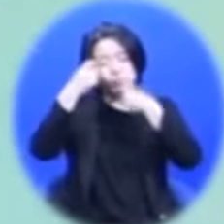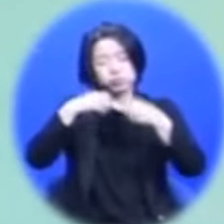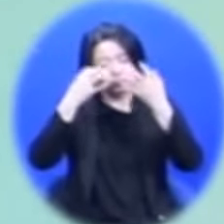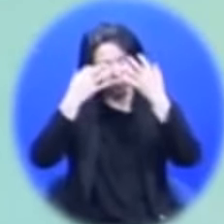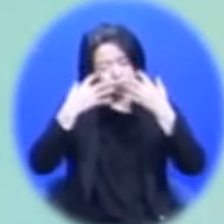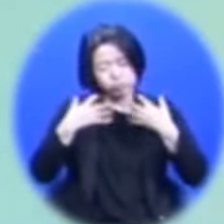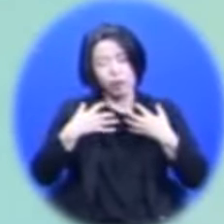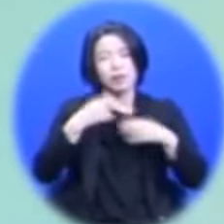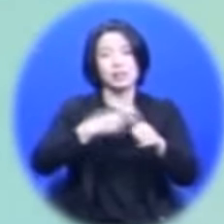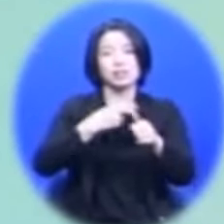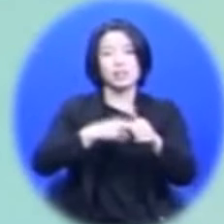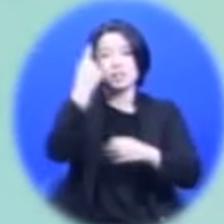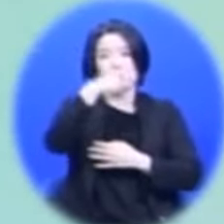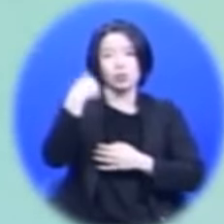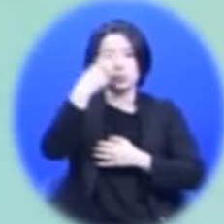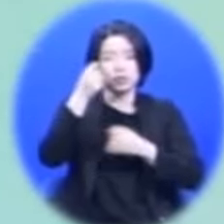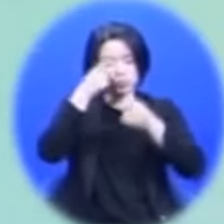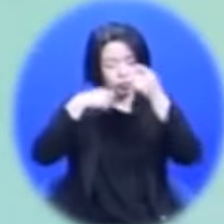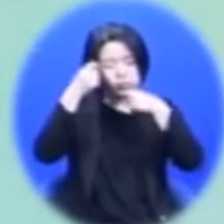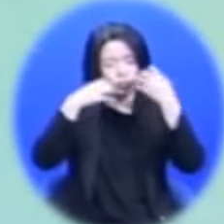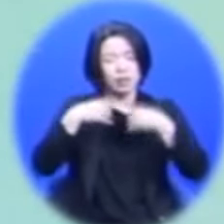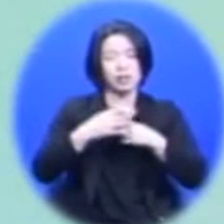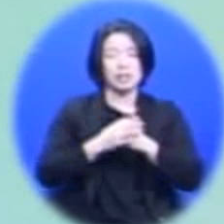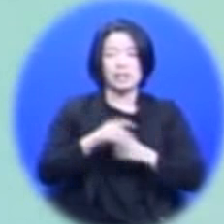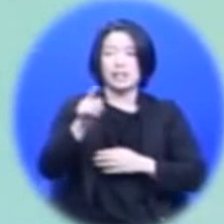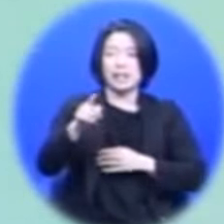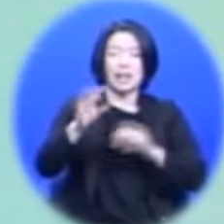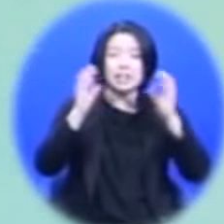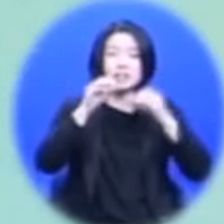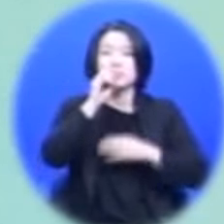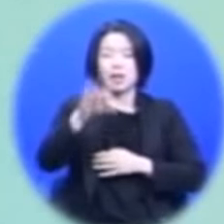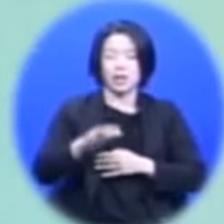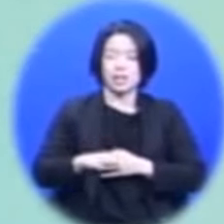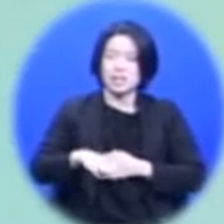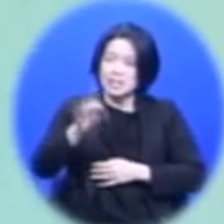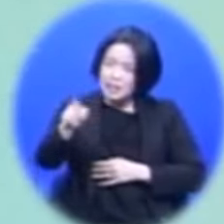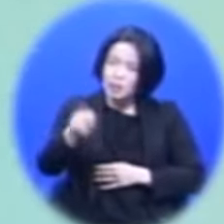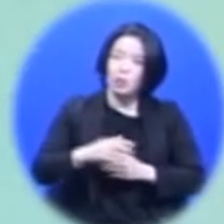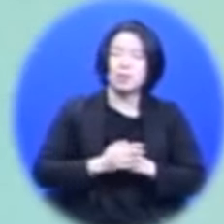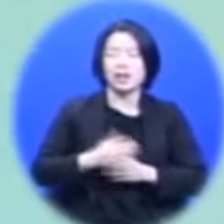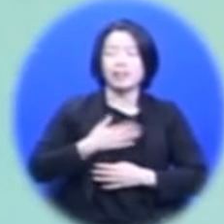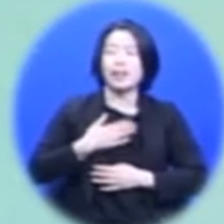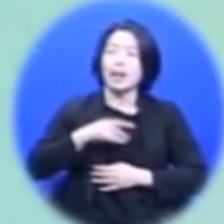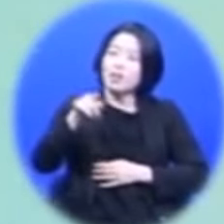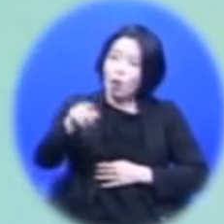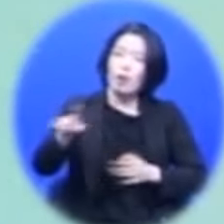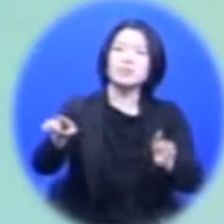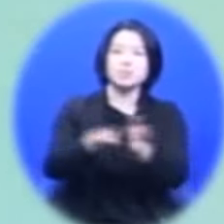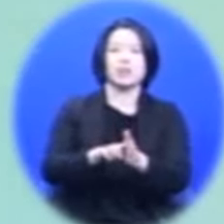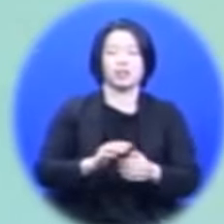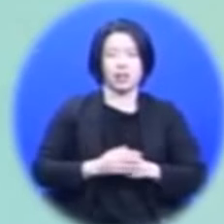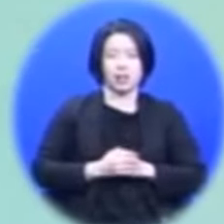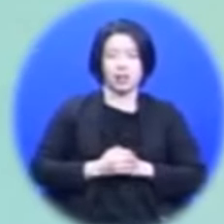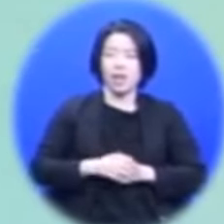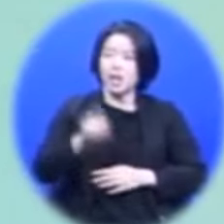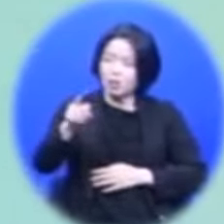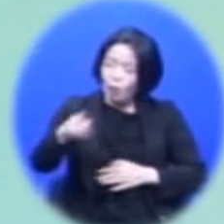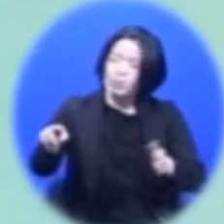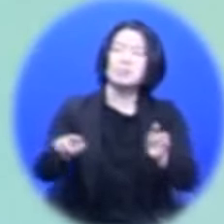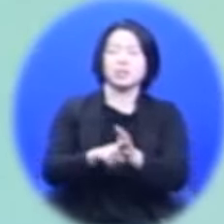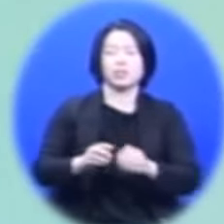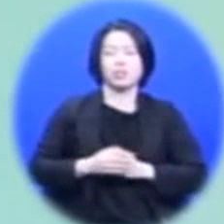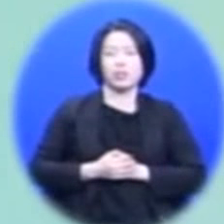얼굴이. 그러면서 그 아이에게, 이놈아, 내가 너는 믿었다. 너는